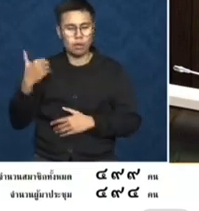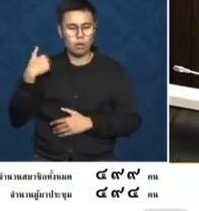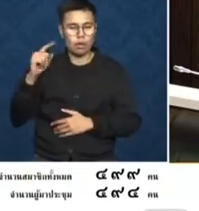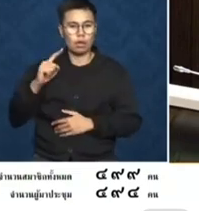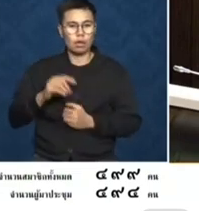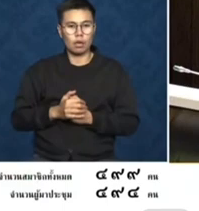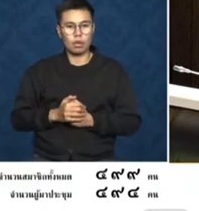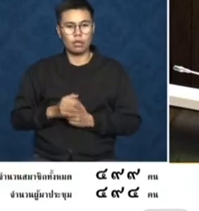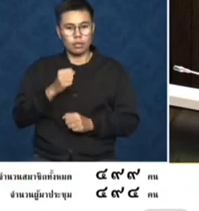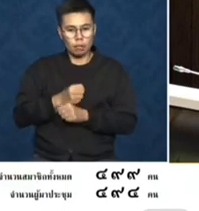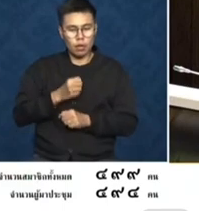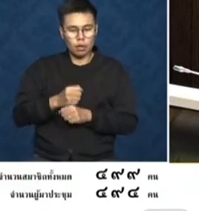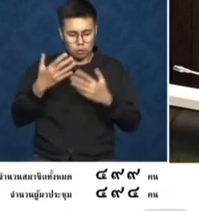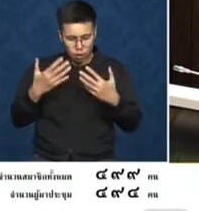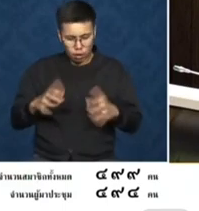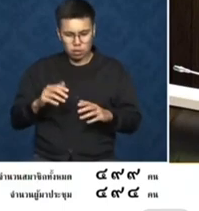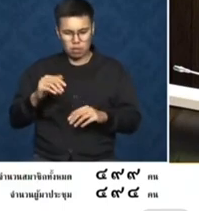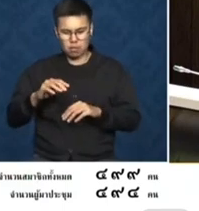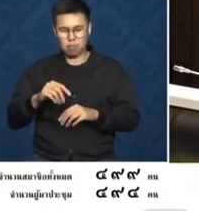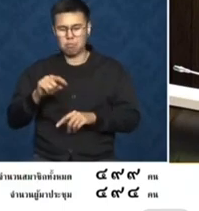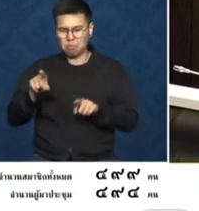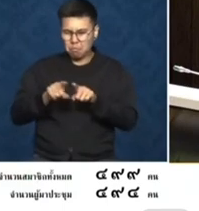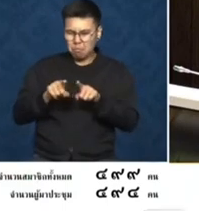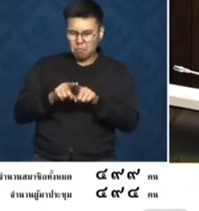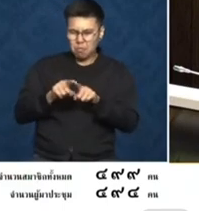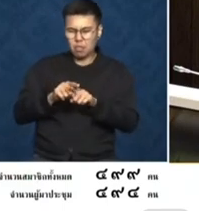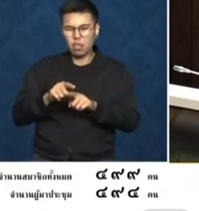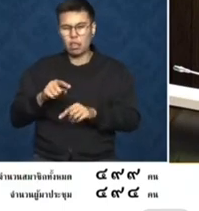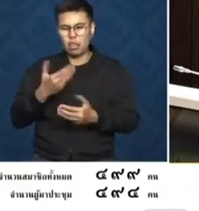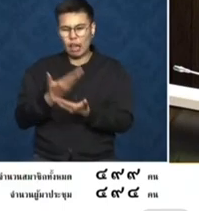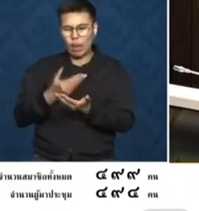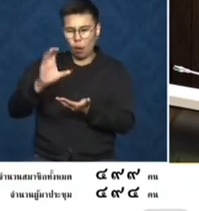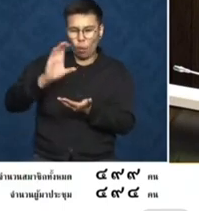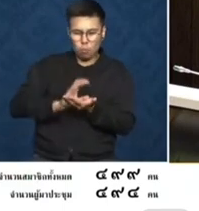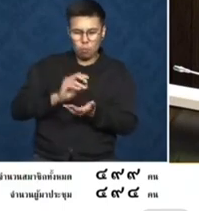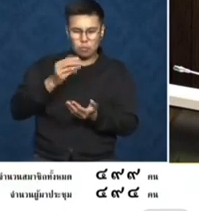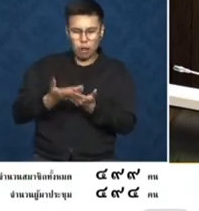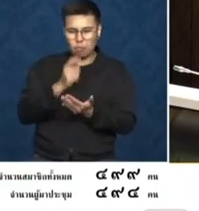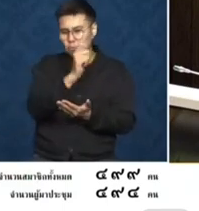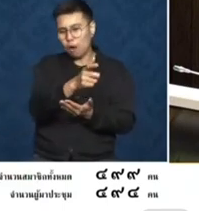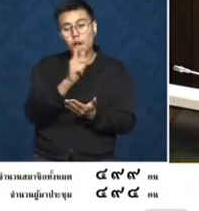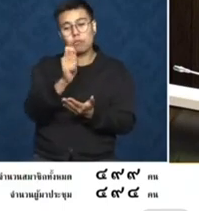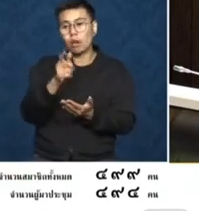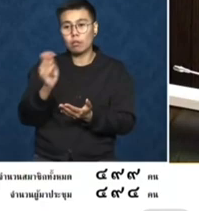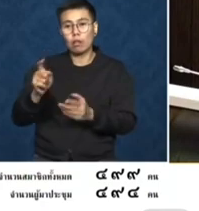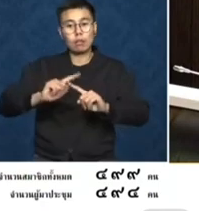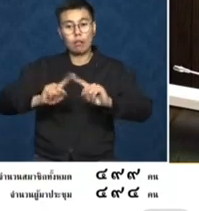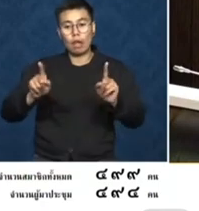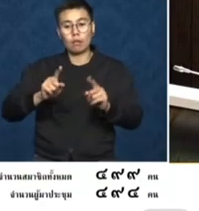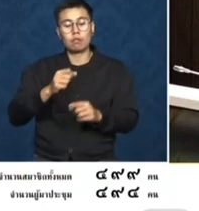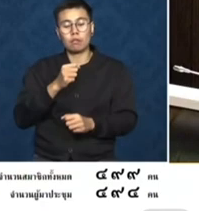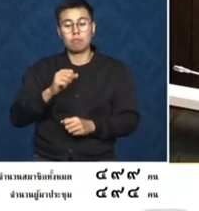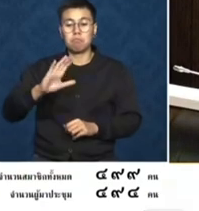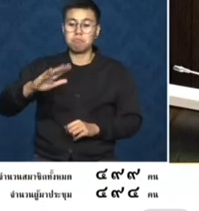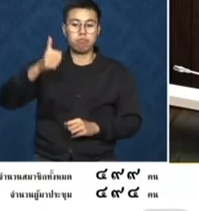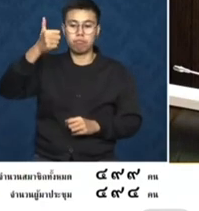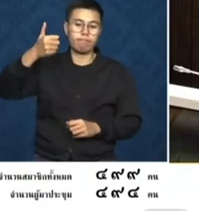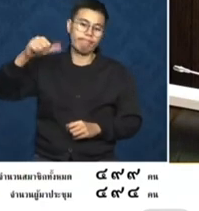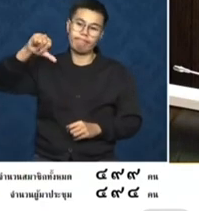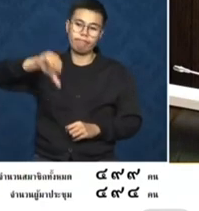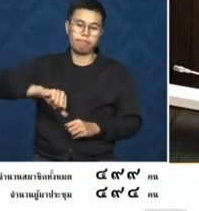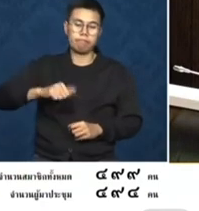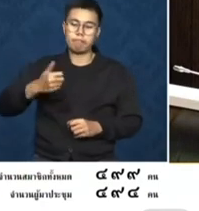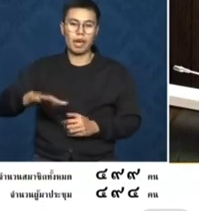ก็ยิงรอยหรอยิ่งเดินเข้าลกเข้าผงเหมือนกลงบประมาณทถูกใช้ พี่เรื่อย เฦ่ไม่สามารส้างผลสม branding ทั้กศึษาได